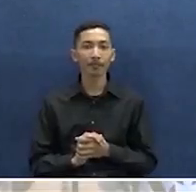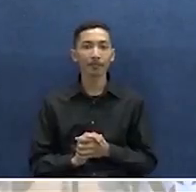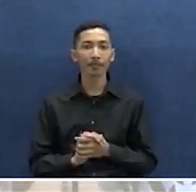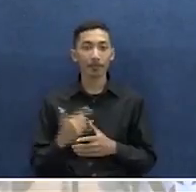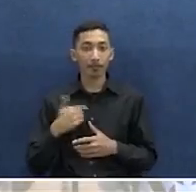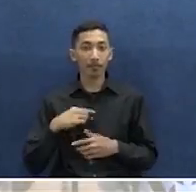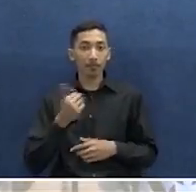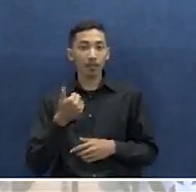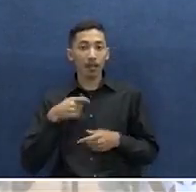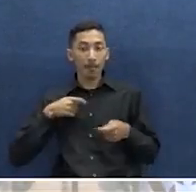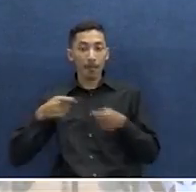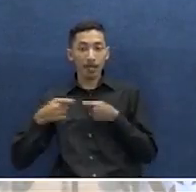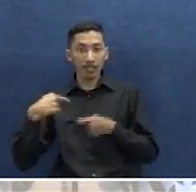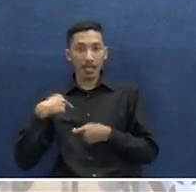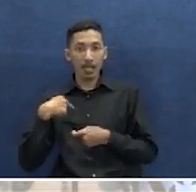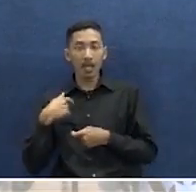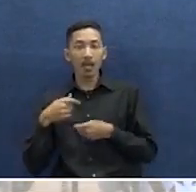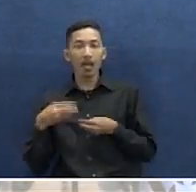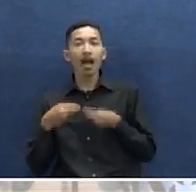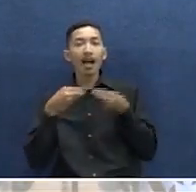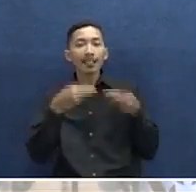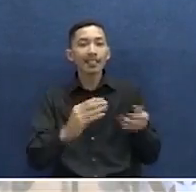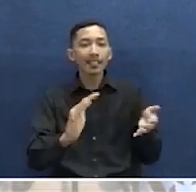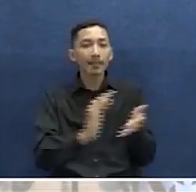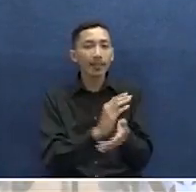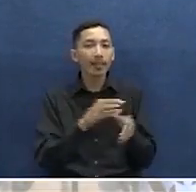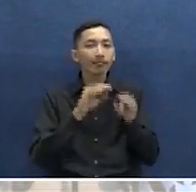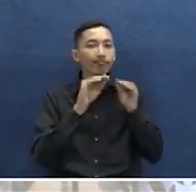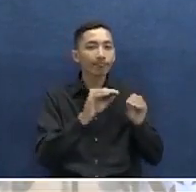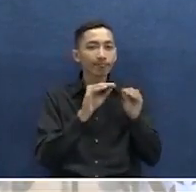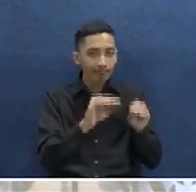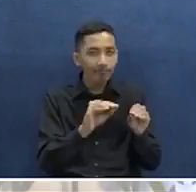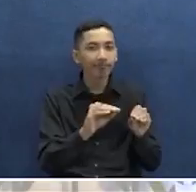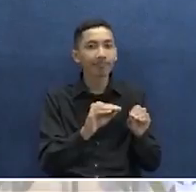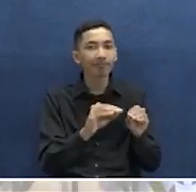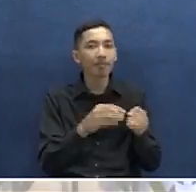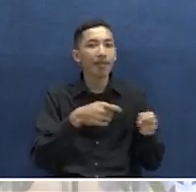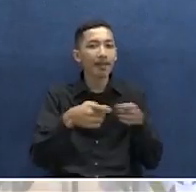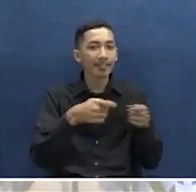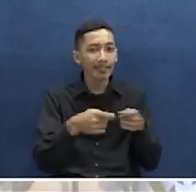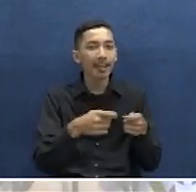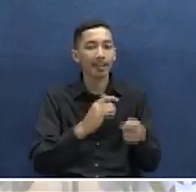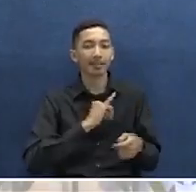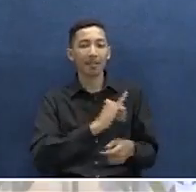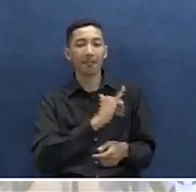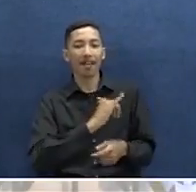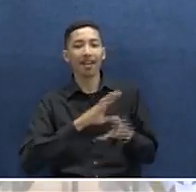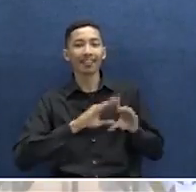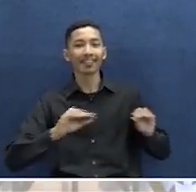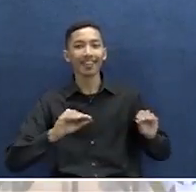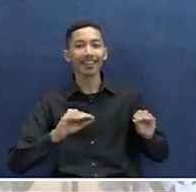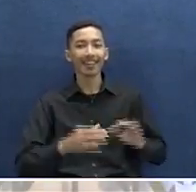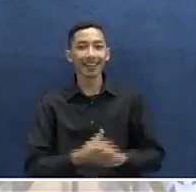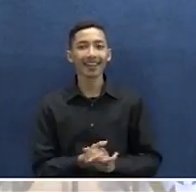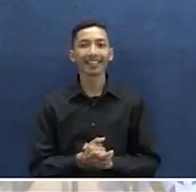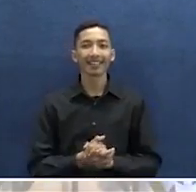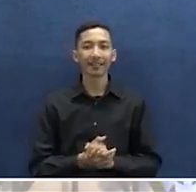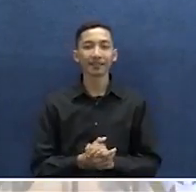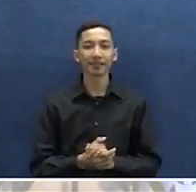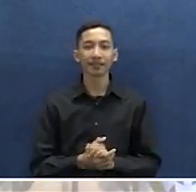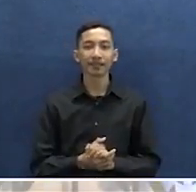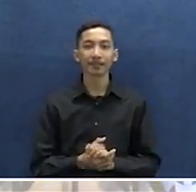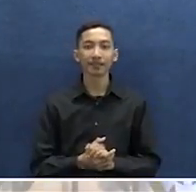bangga dengan apa yang mereka lakukan apalagi tadi bangga setelah saya memeluk Islam tapi kepada saat mereka melakukan pekerjaan itu karena